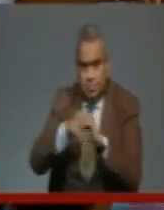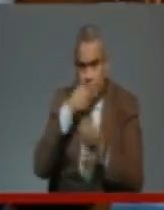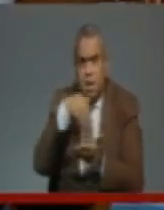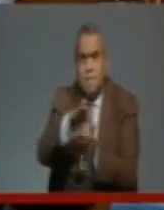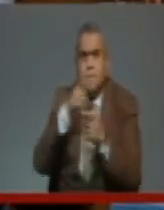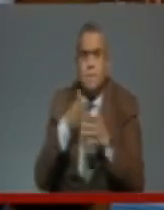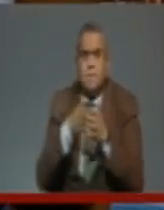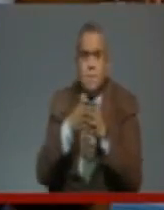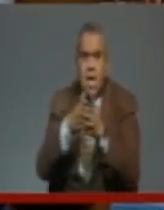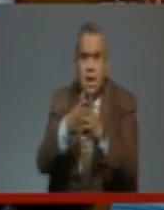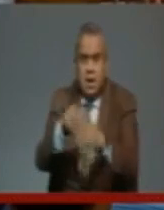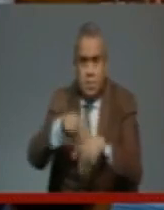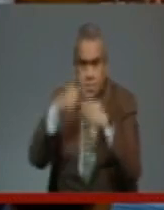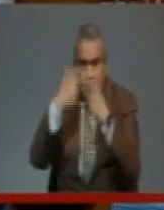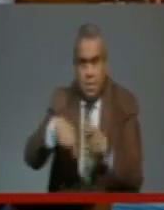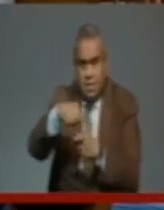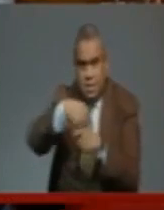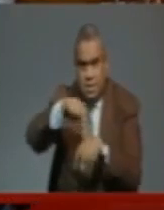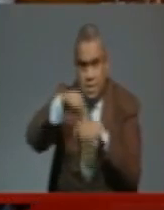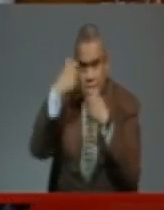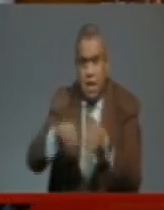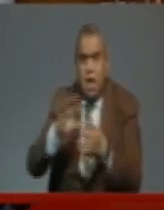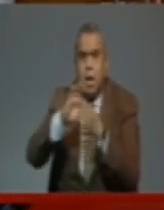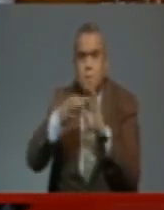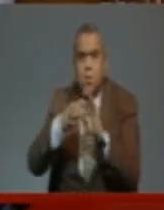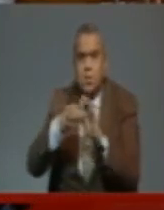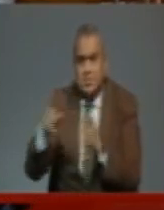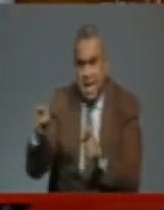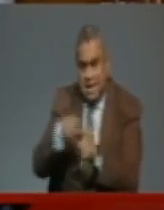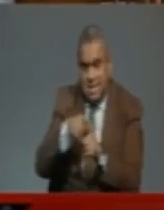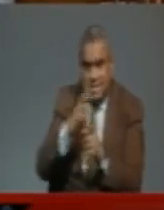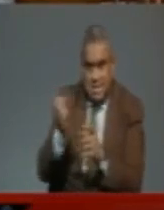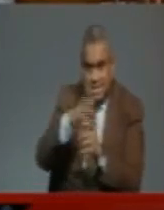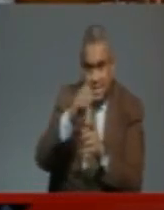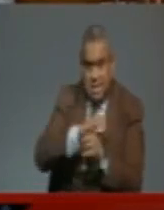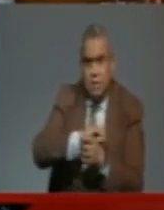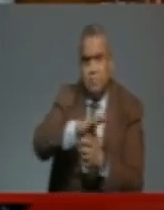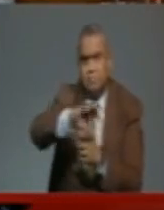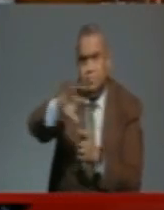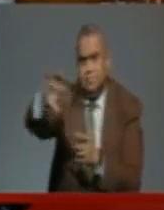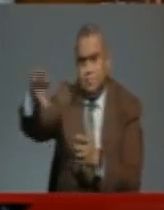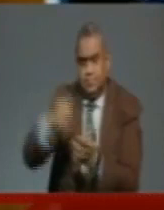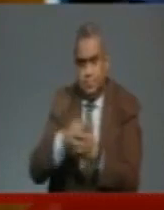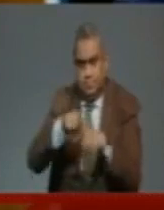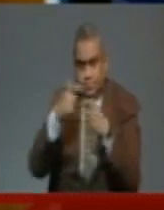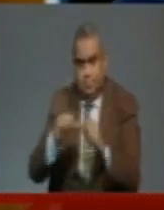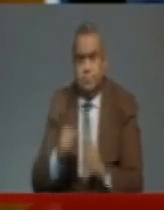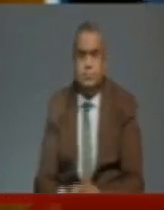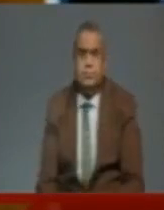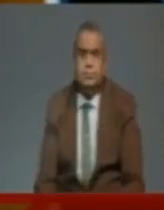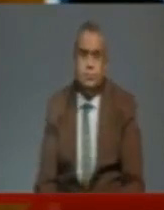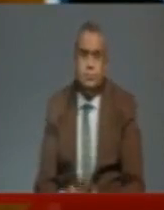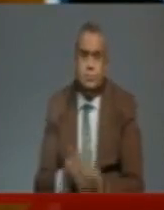بتيجي الى منطقه بورسعيد. بدانا يا فندم دلوقتي نتحرك ونسقنا مع كل الاجهزه الامنيه والقوات